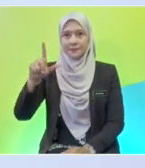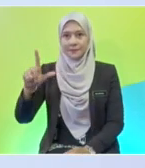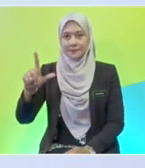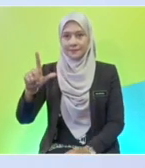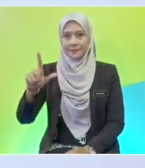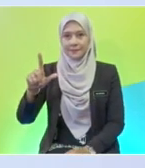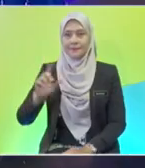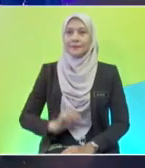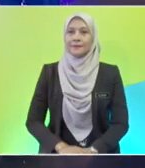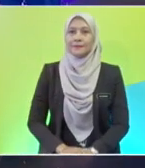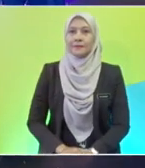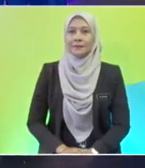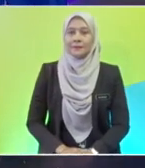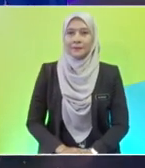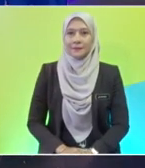Assalamualaikum